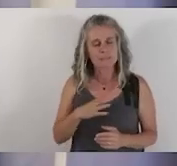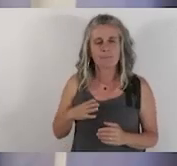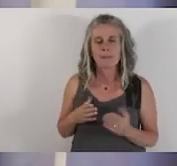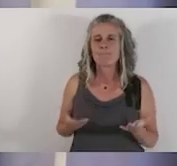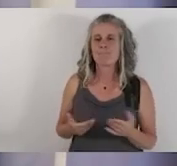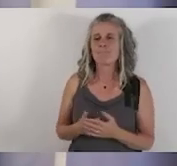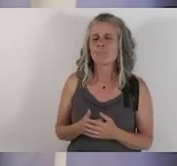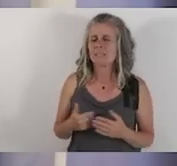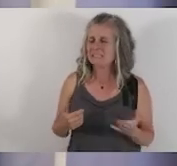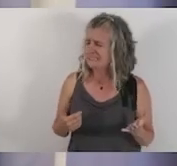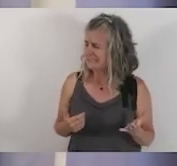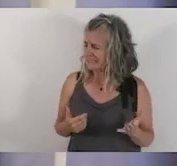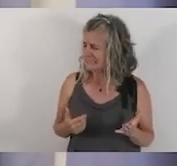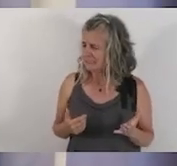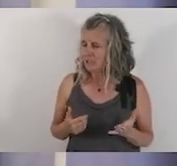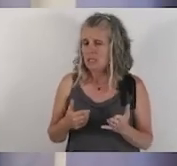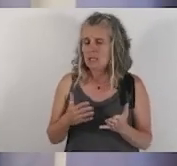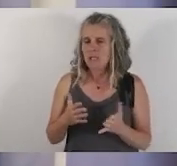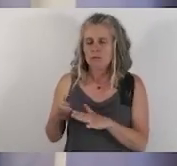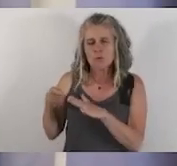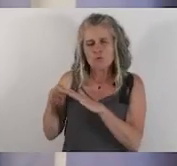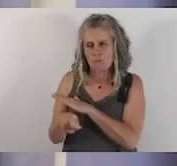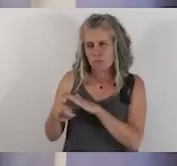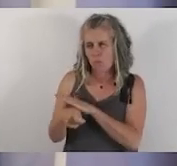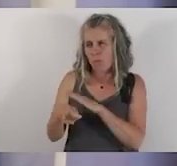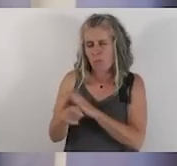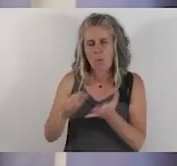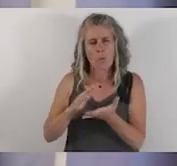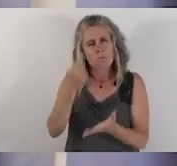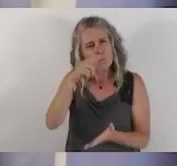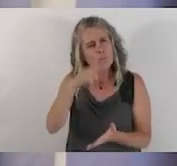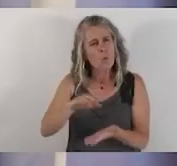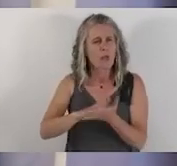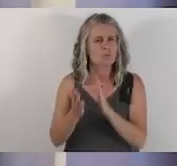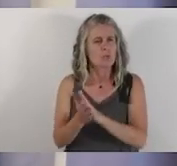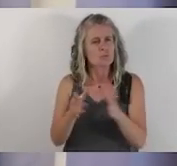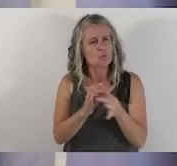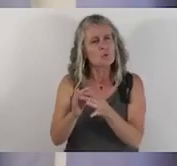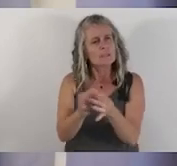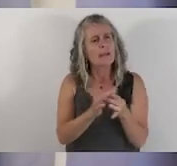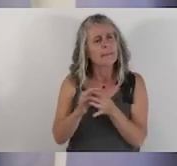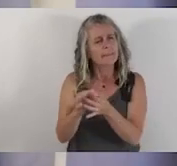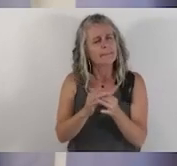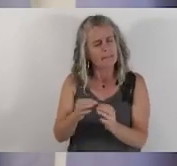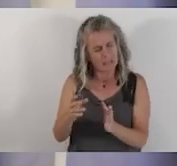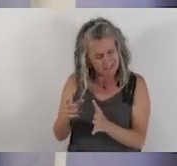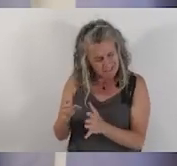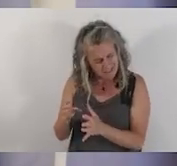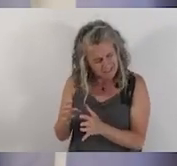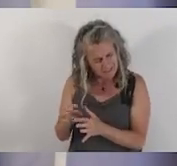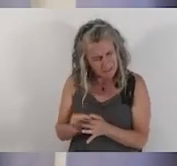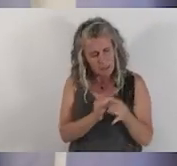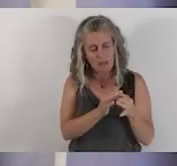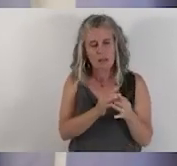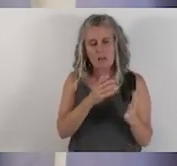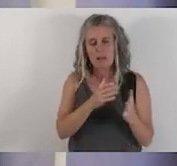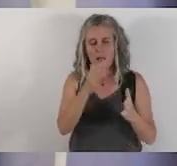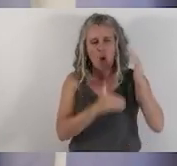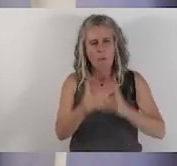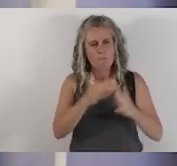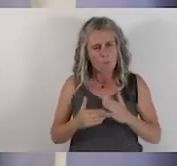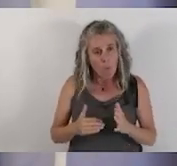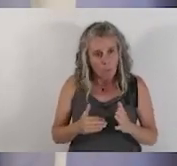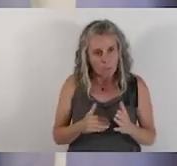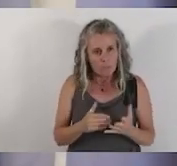des subventions à des associations de solidarité dans le cadre de l'année 2 du contrat territorial d'accueil et